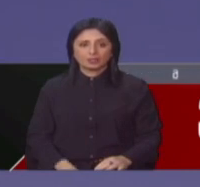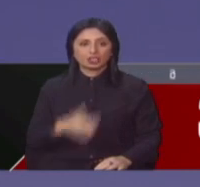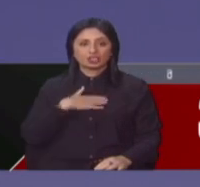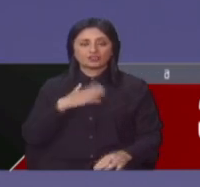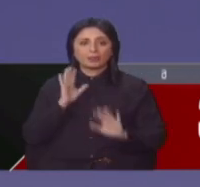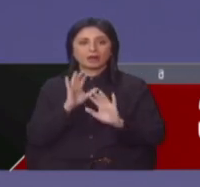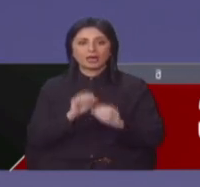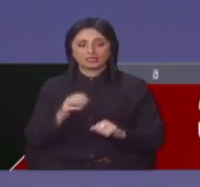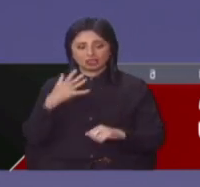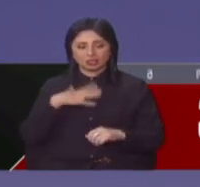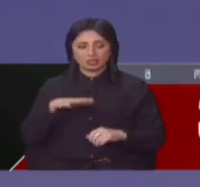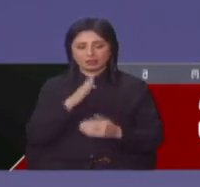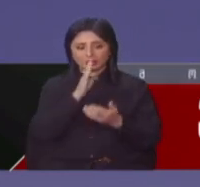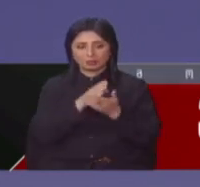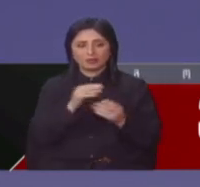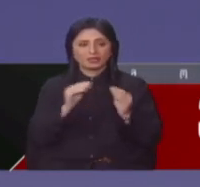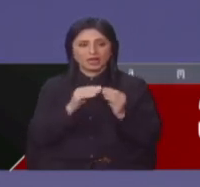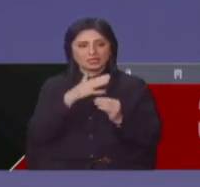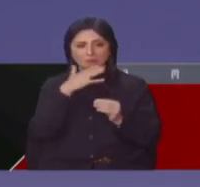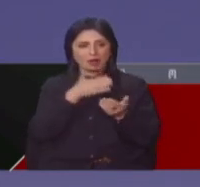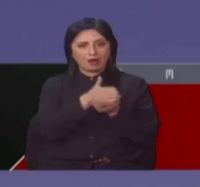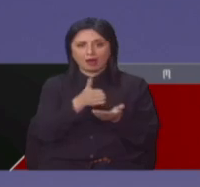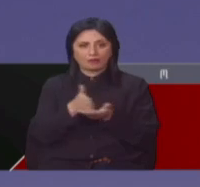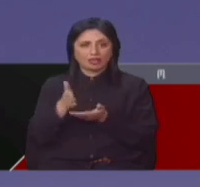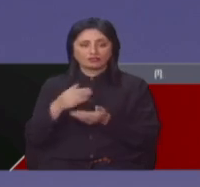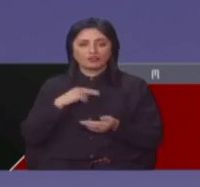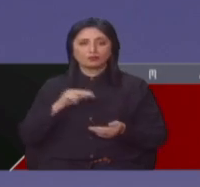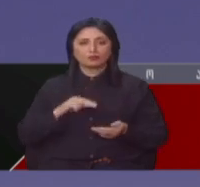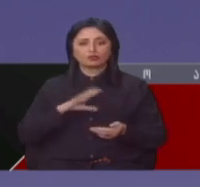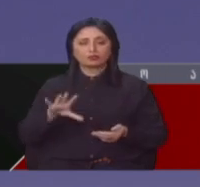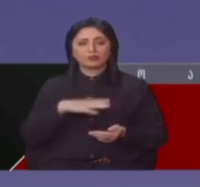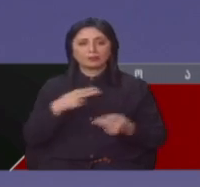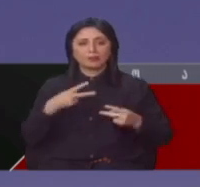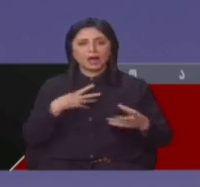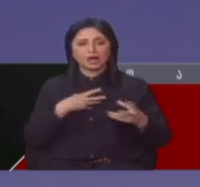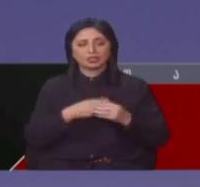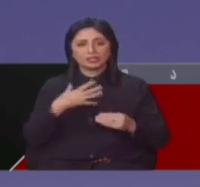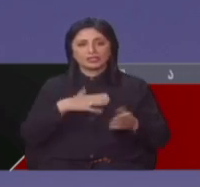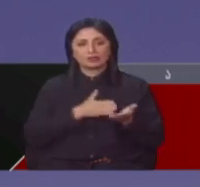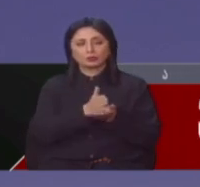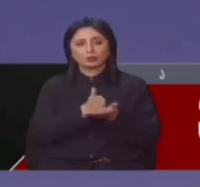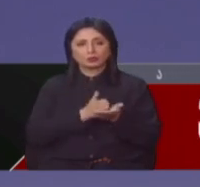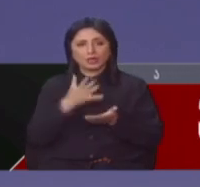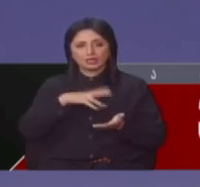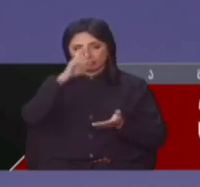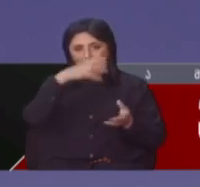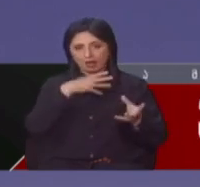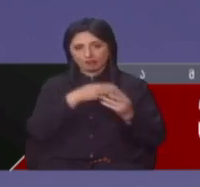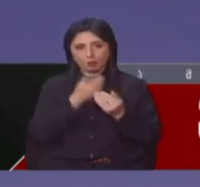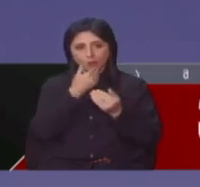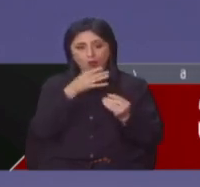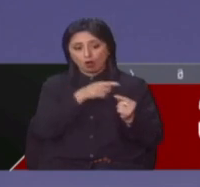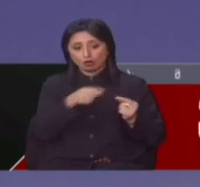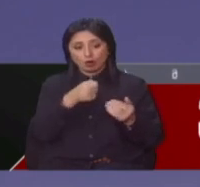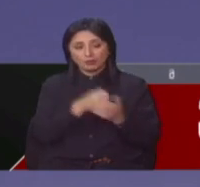Ჩვენი მხარდაჭერა საქართველოს მიმართ ასევე მრავალმხრივია. Ჩვენ ვმუშაობდით პარტნიორებთან საქართველოში და საქართველოს მთავრობაში ბოლო